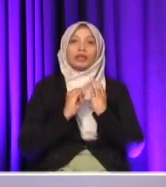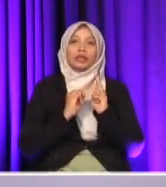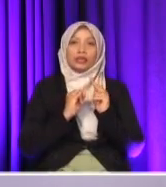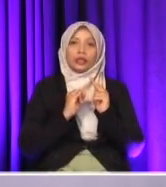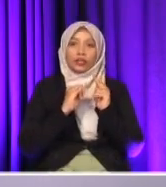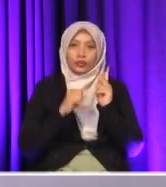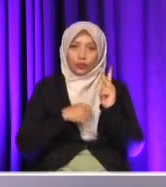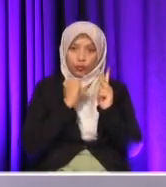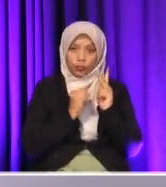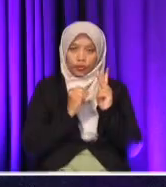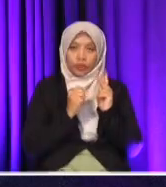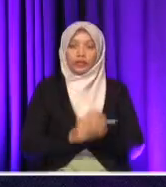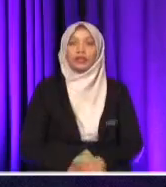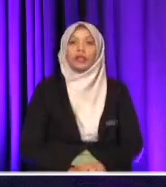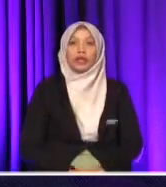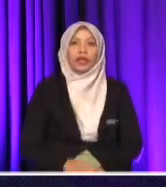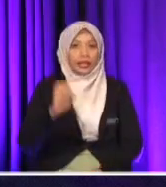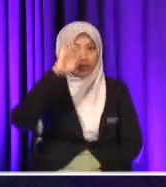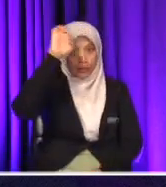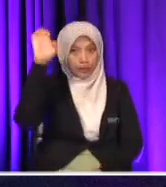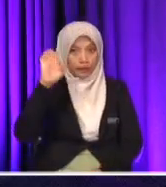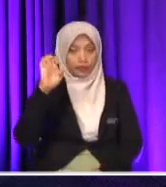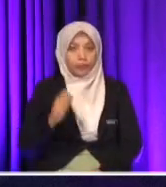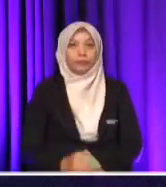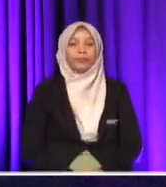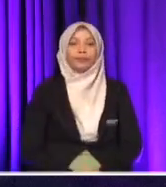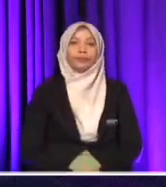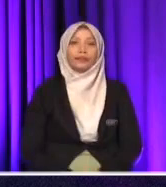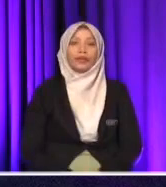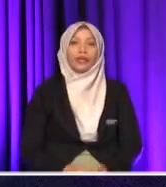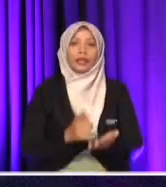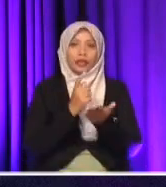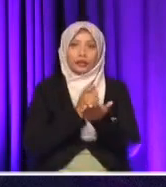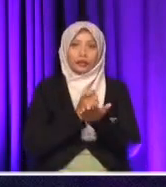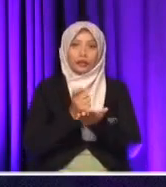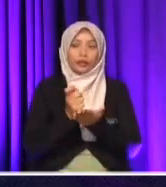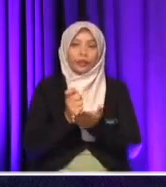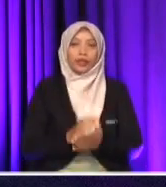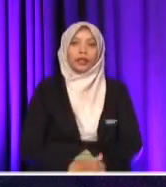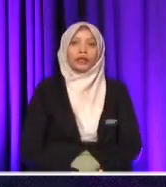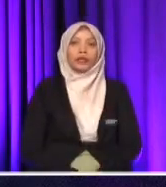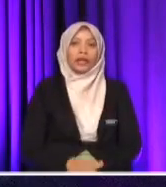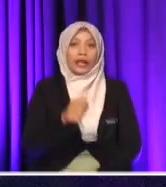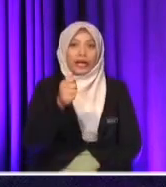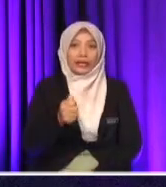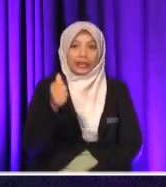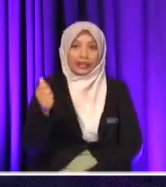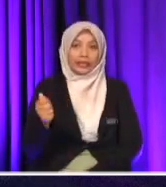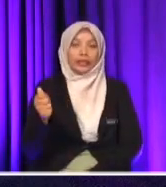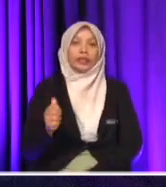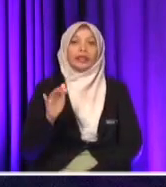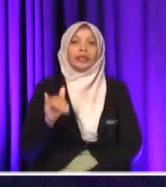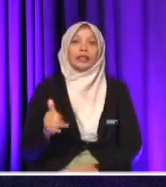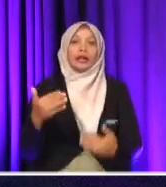alik. Silakan Cikgu Laili. Ya. Okey, kita teruskan. Okey. Komponen yang ada dalam